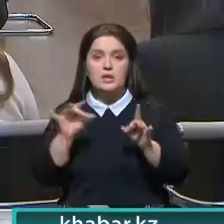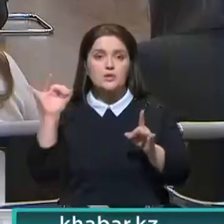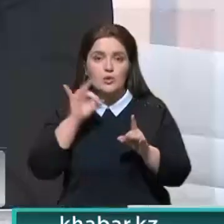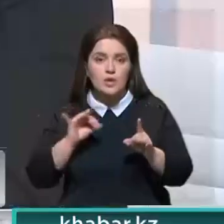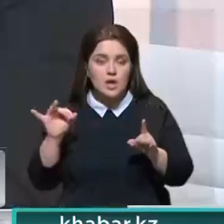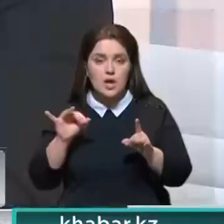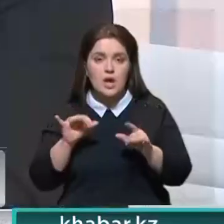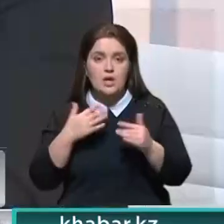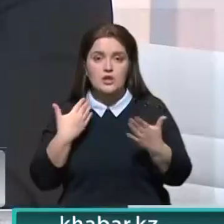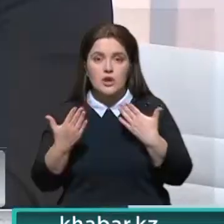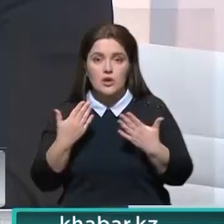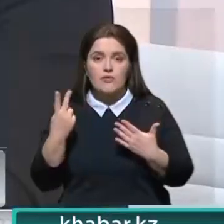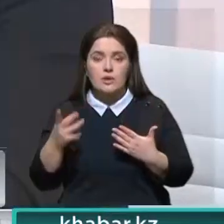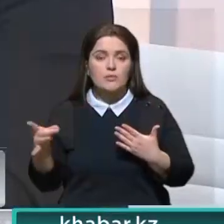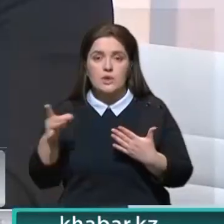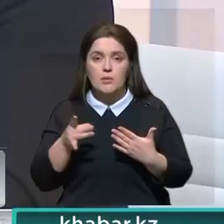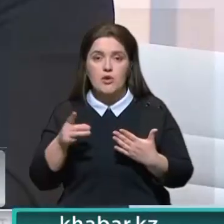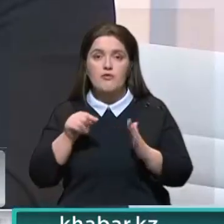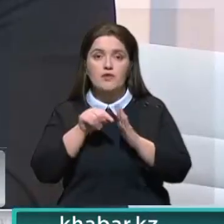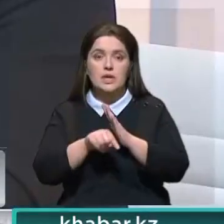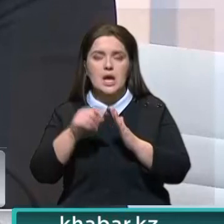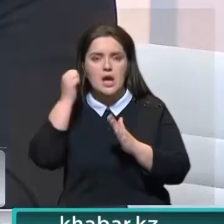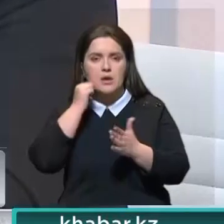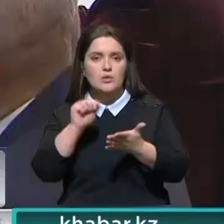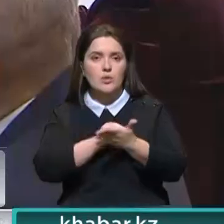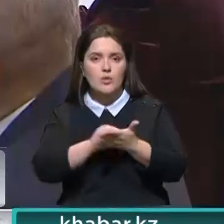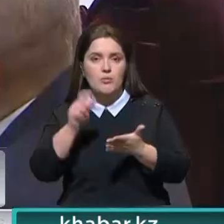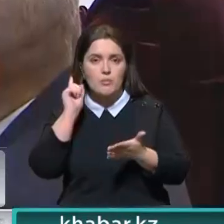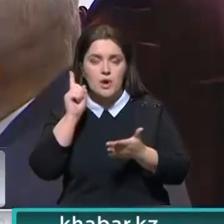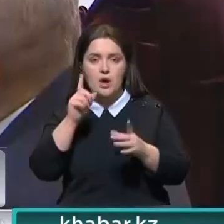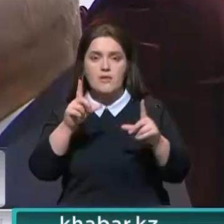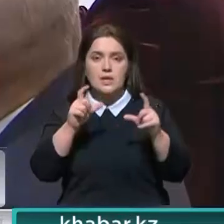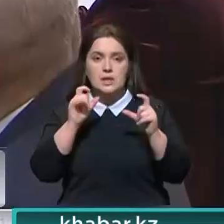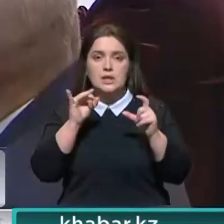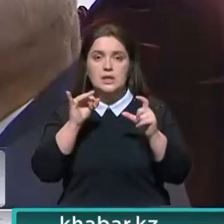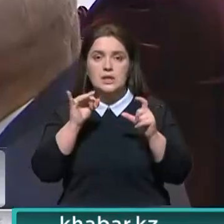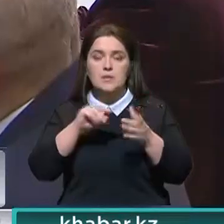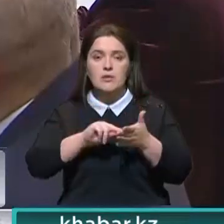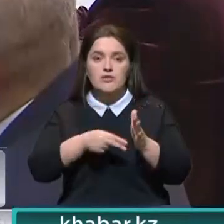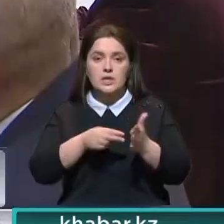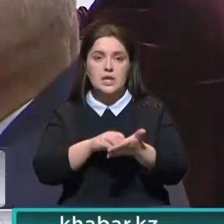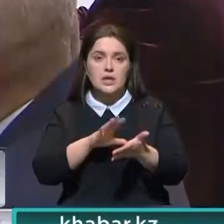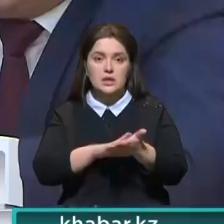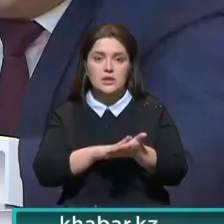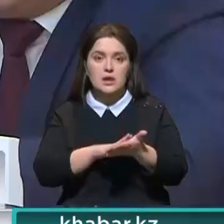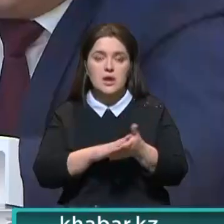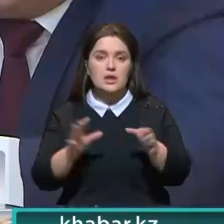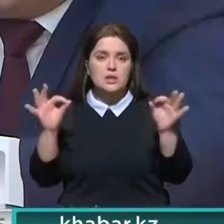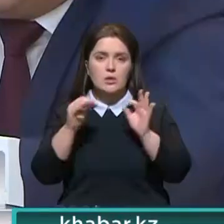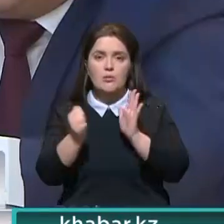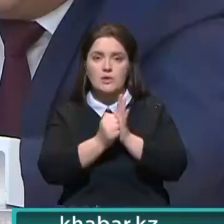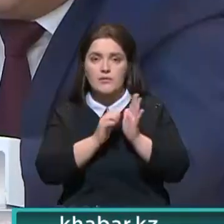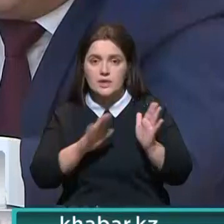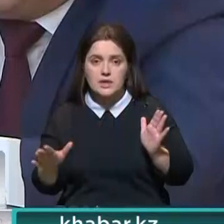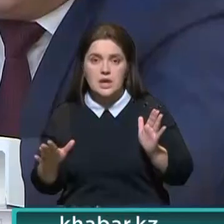рассказывает об истории развития отношений между двумя республиками. В ней архивные документы, редкие фотографии и уникальные справочные данные, которые ранее нигде